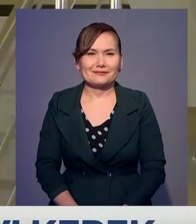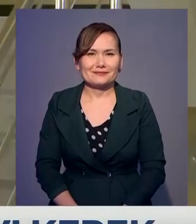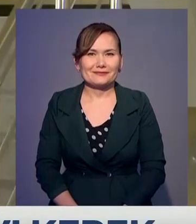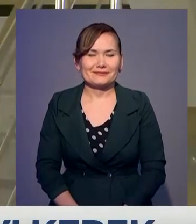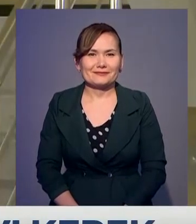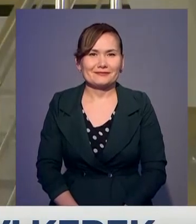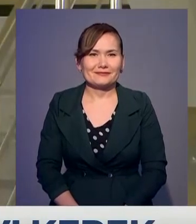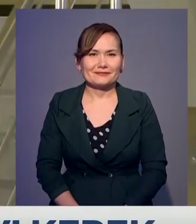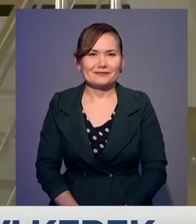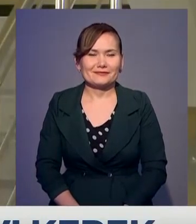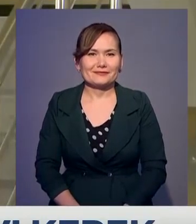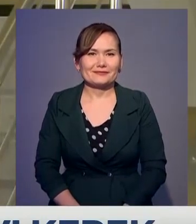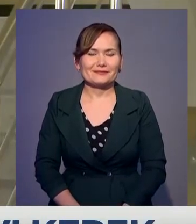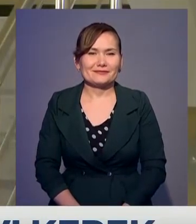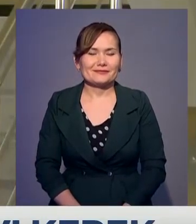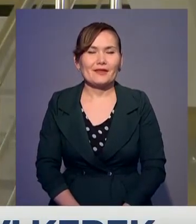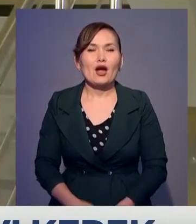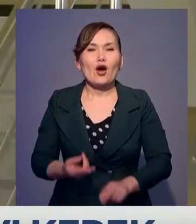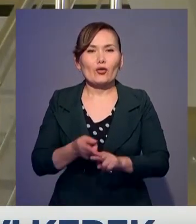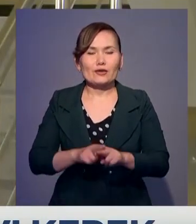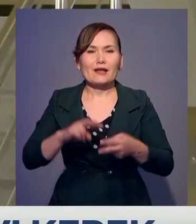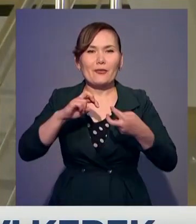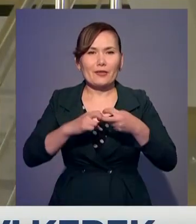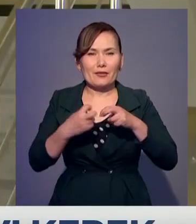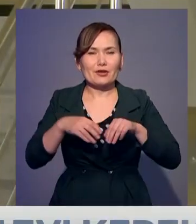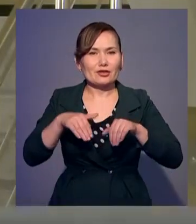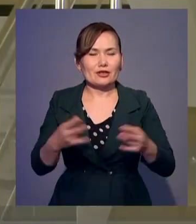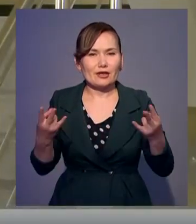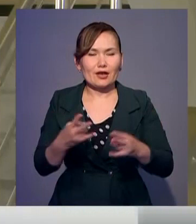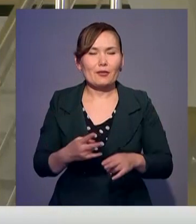Шешілмеген проблемалар өте көп. Сол проблемаларды шешу үшін осы қоғамдық